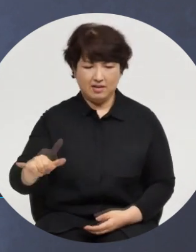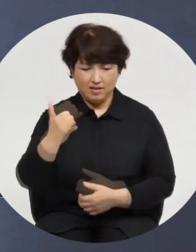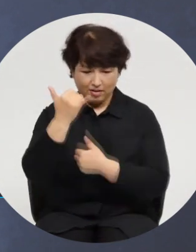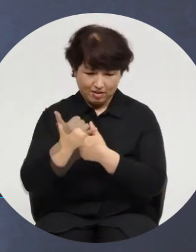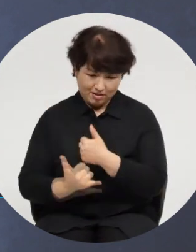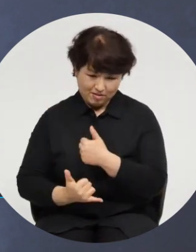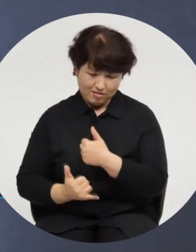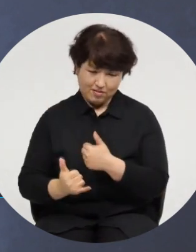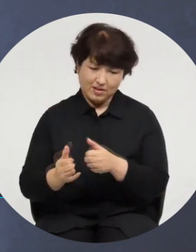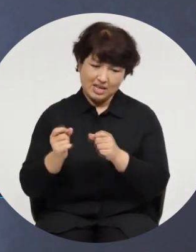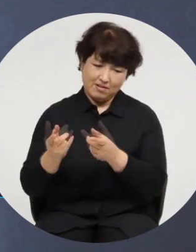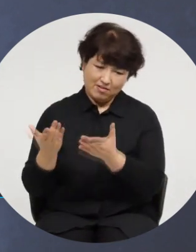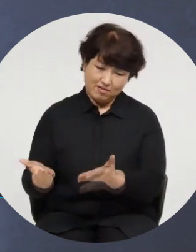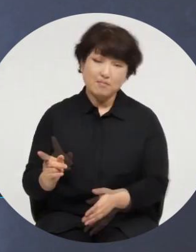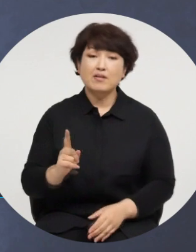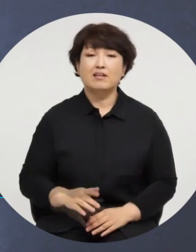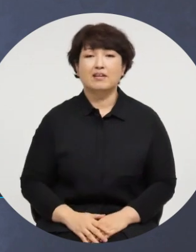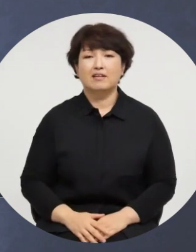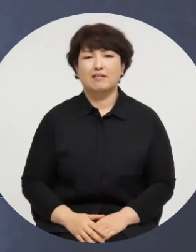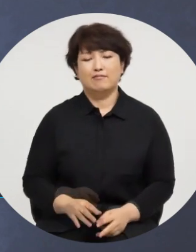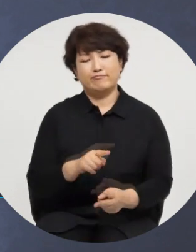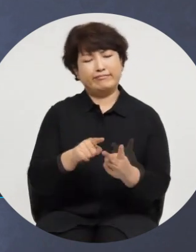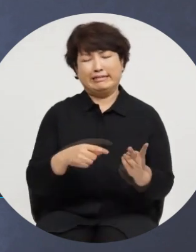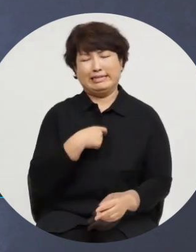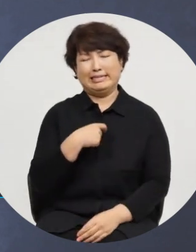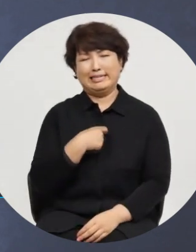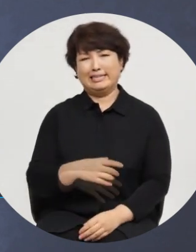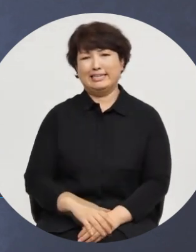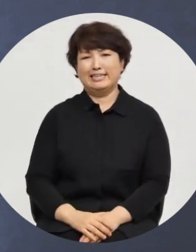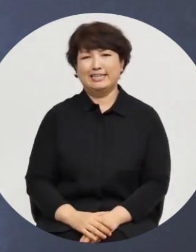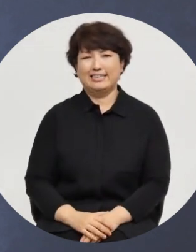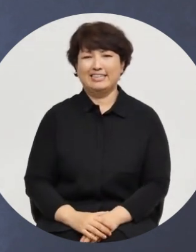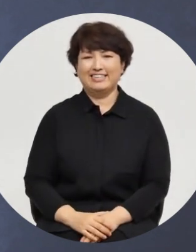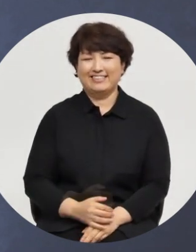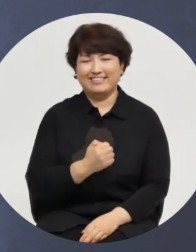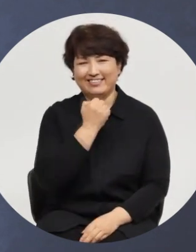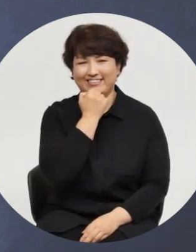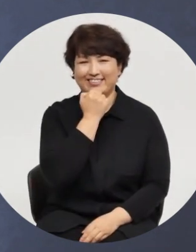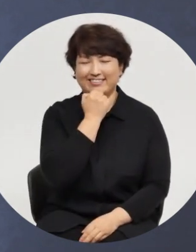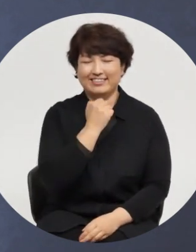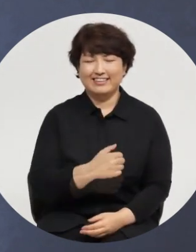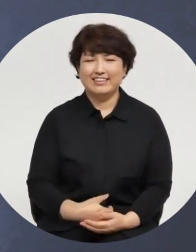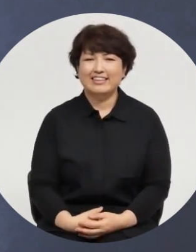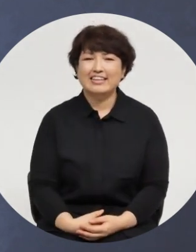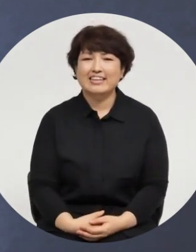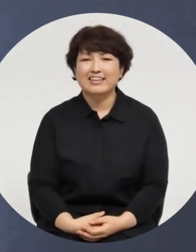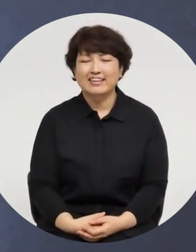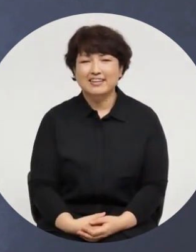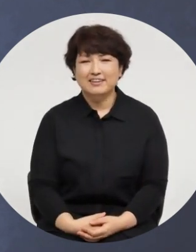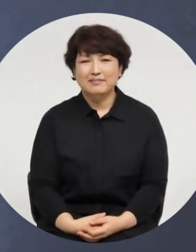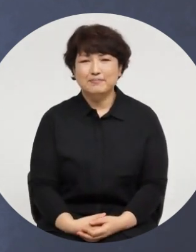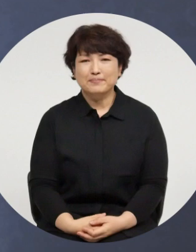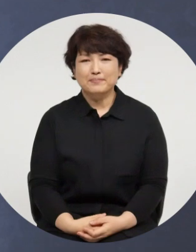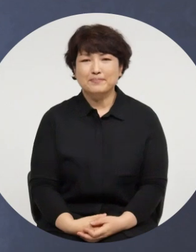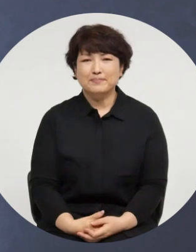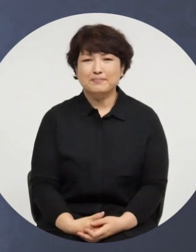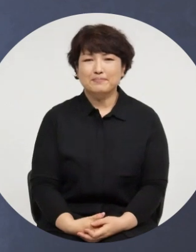내가 조금 고생 하더라도 전혀 들을 생각해야 되겠어 그리스 2 다시 반칙